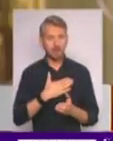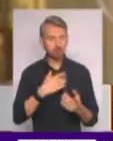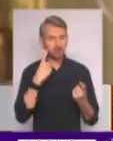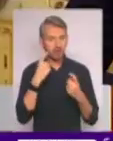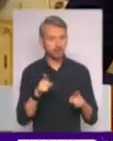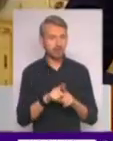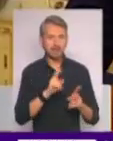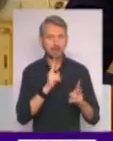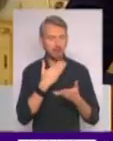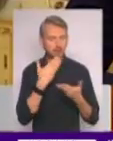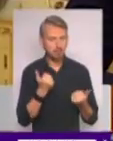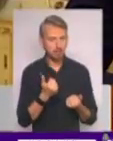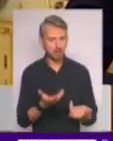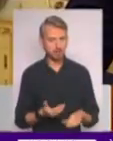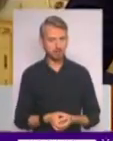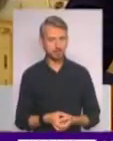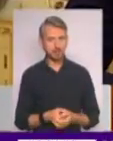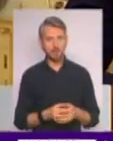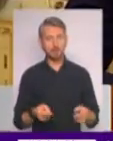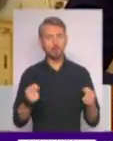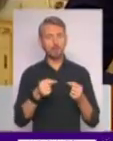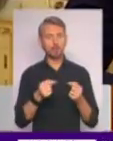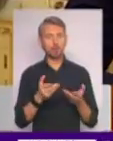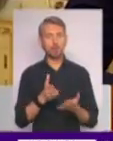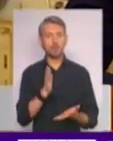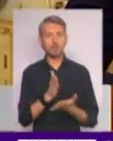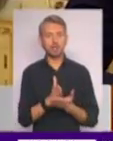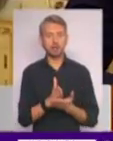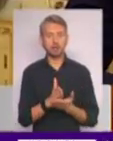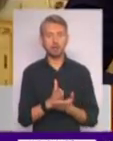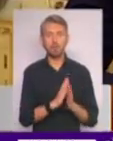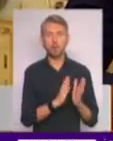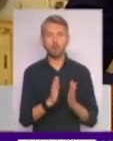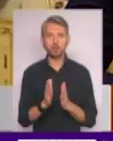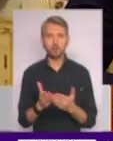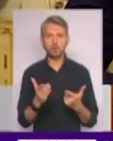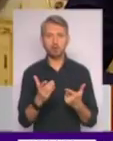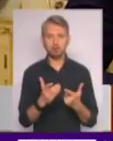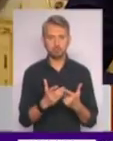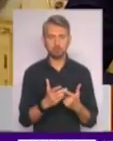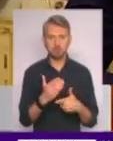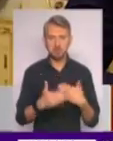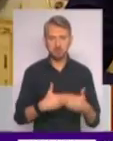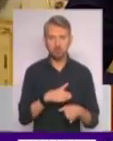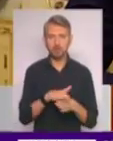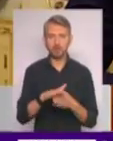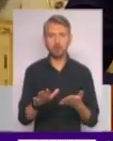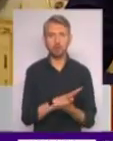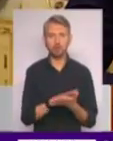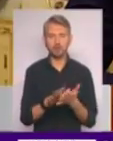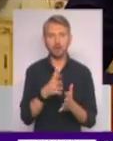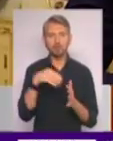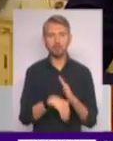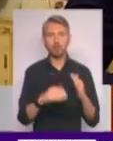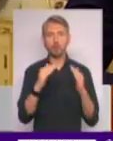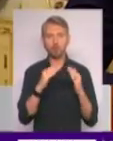таких скарг немає, вони відсутні. Відповідно, є процедура, де ритмічно здійснюється промивка внутрішньодомових